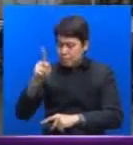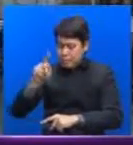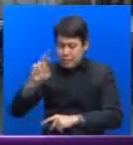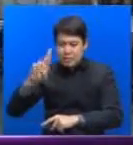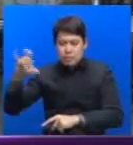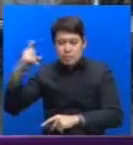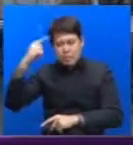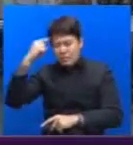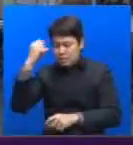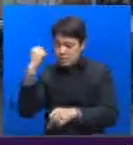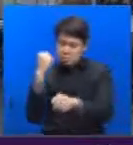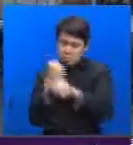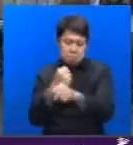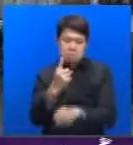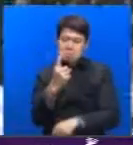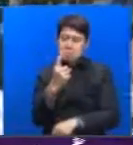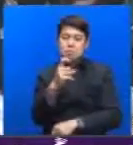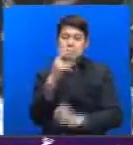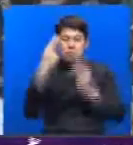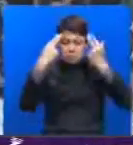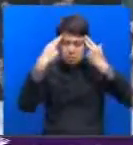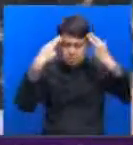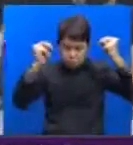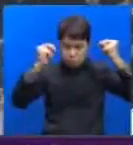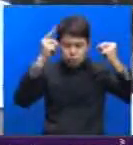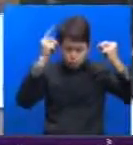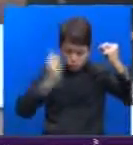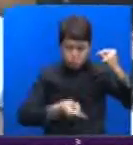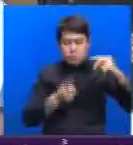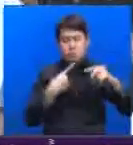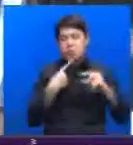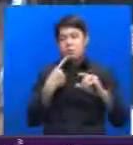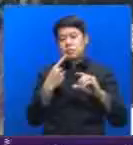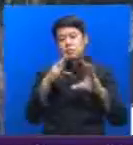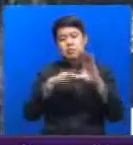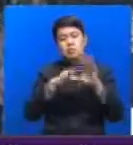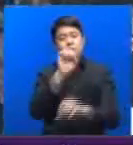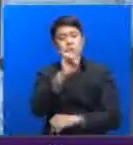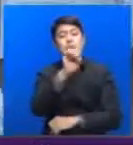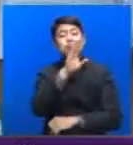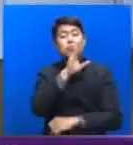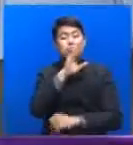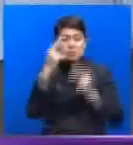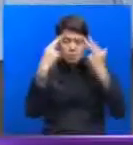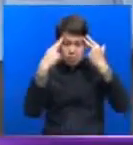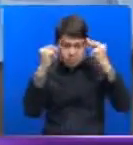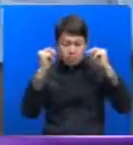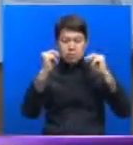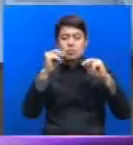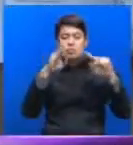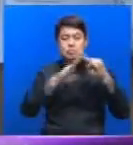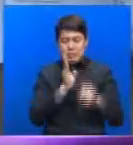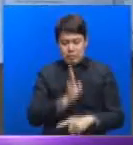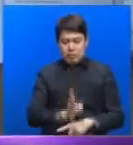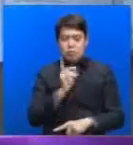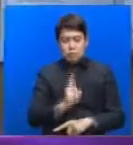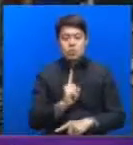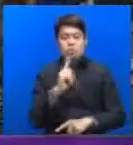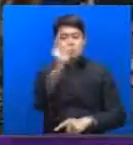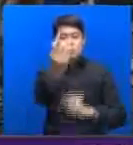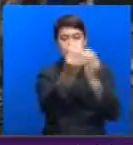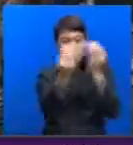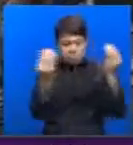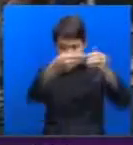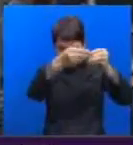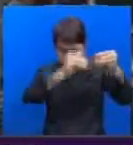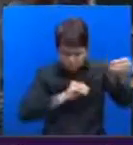หากมีในยกรัฐมณตีคนกลาง จะต้ฉีกรัฐธรรมนôn